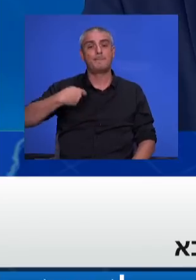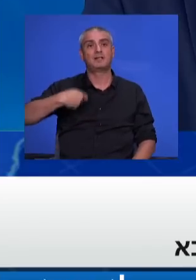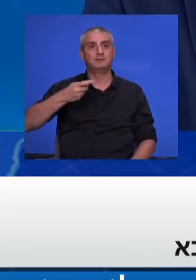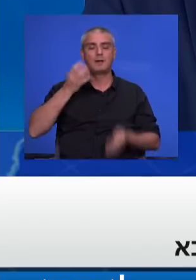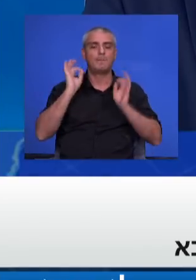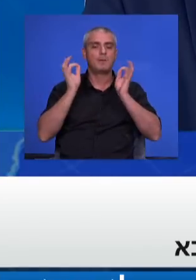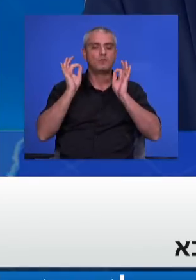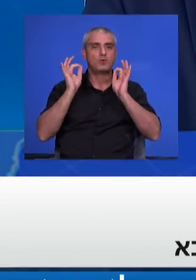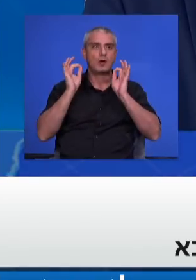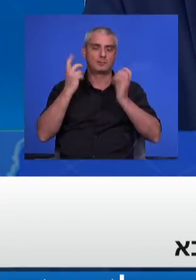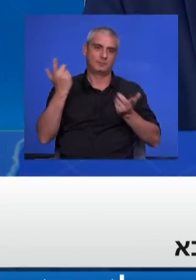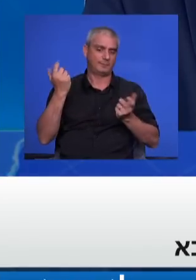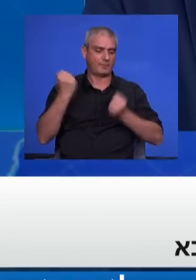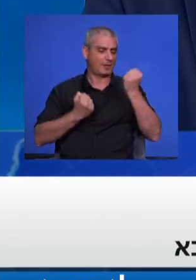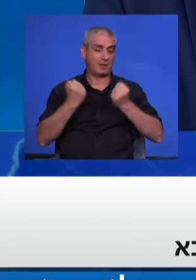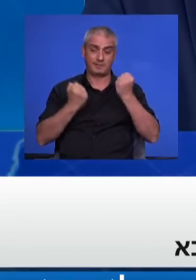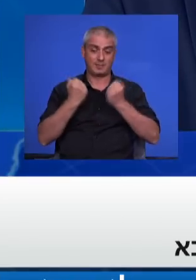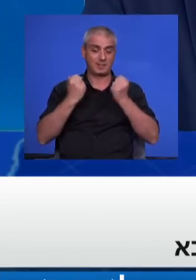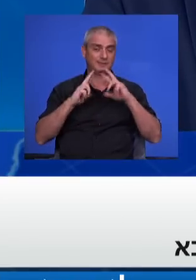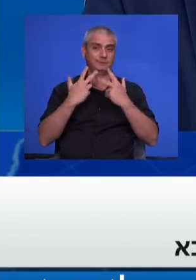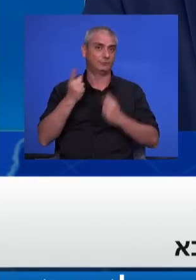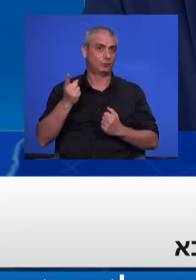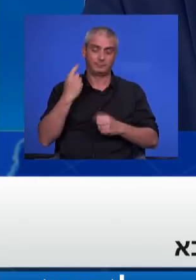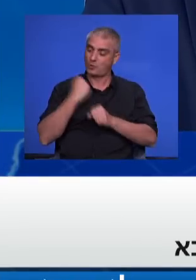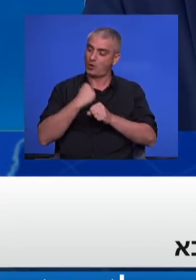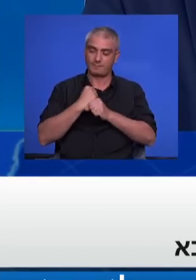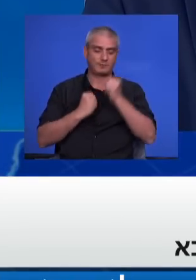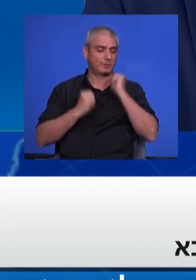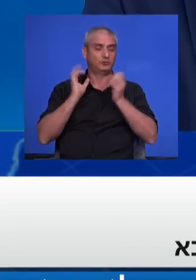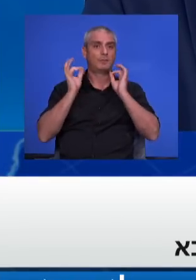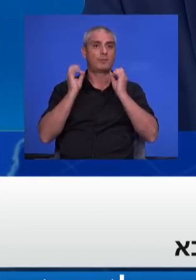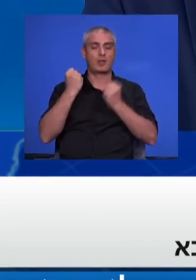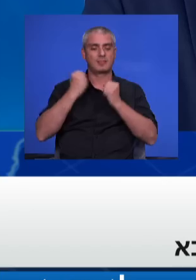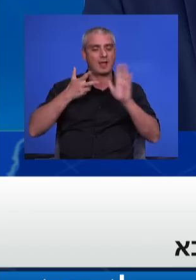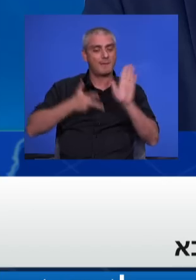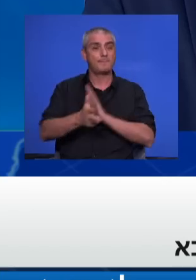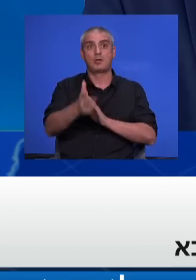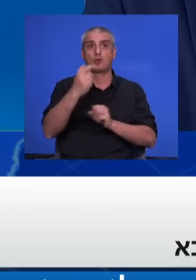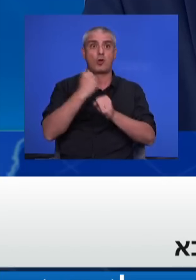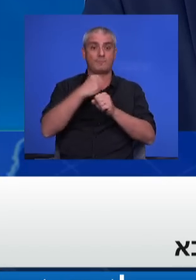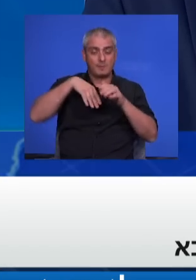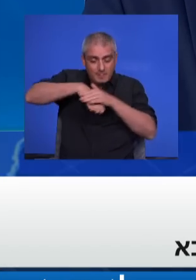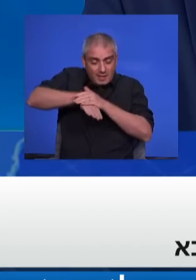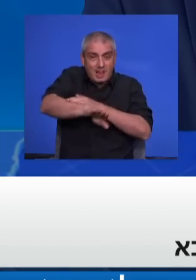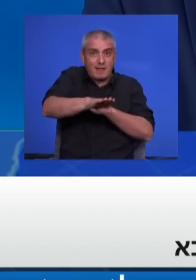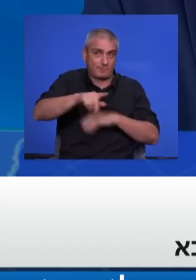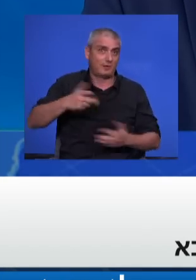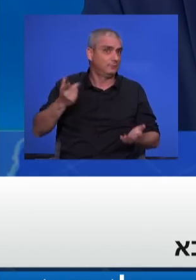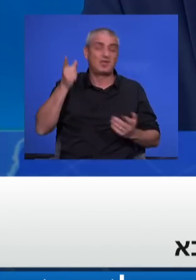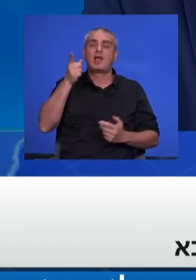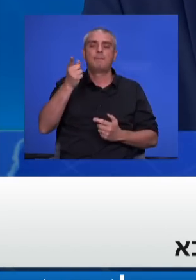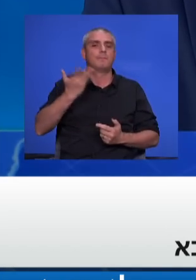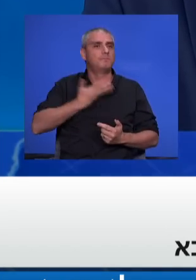במיוחד נהגים, הנהגים של התחבורה הציבורית. הם עובדים קשה, במיוחד נהגי המטרו, שנמצאים מתחת לאדמה רוב הזמן. אלה